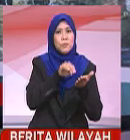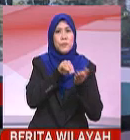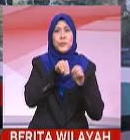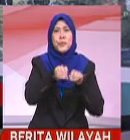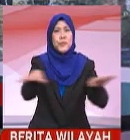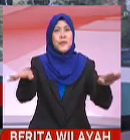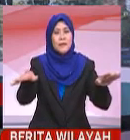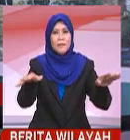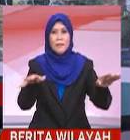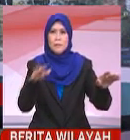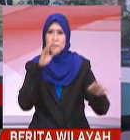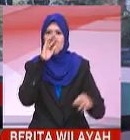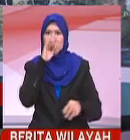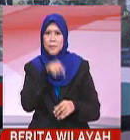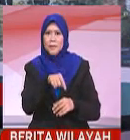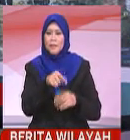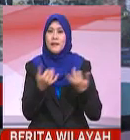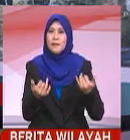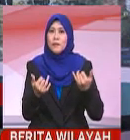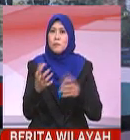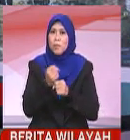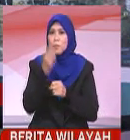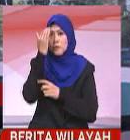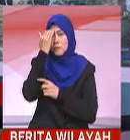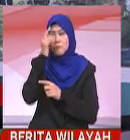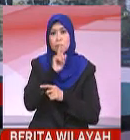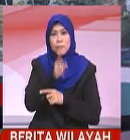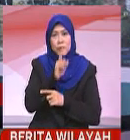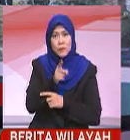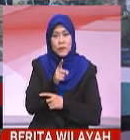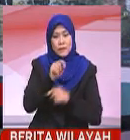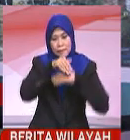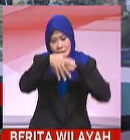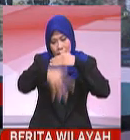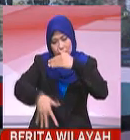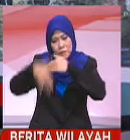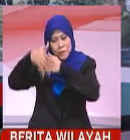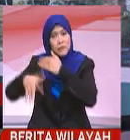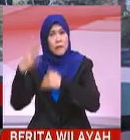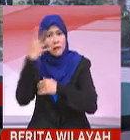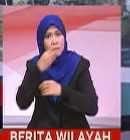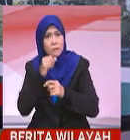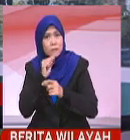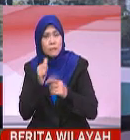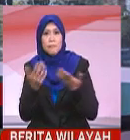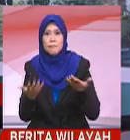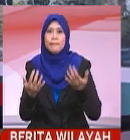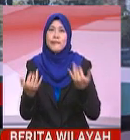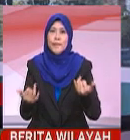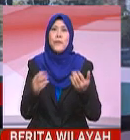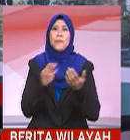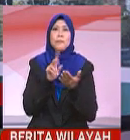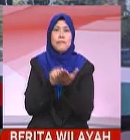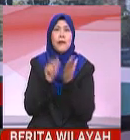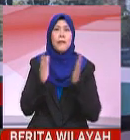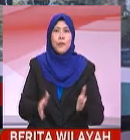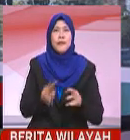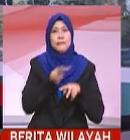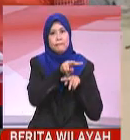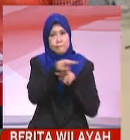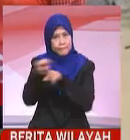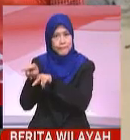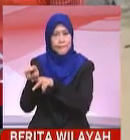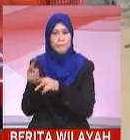disebarkan. Untuk mendapatkan kepastian berhubung status sebenar air terjun itu, wartawan Syafiq Akhir ke lokasi berkenaan.